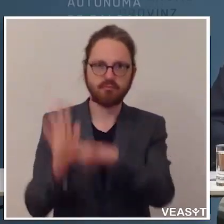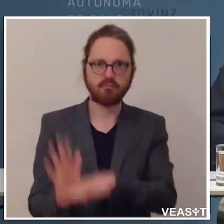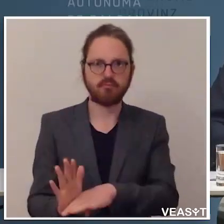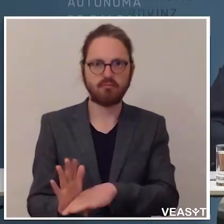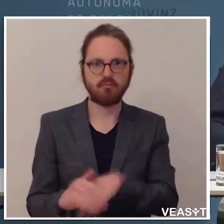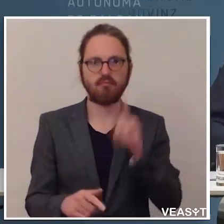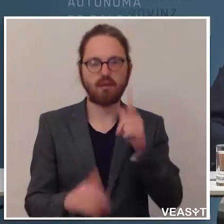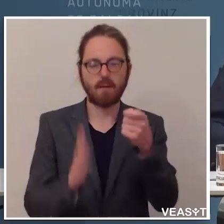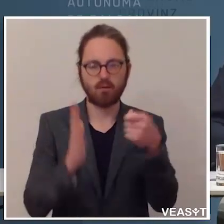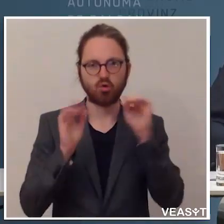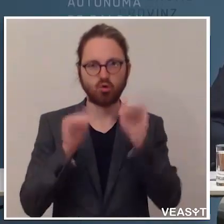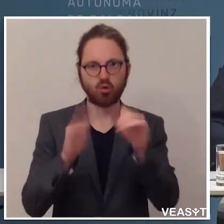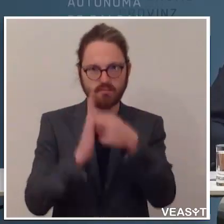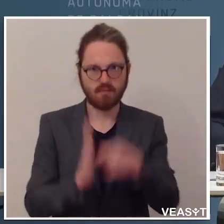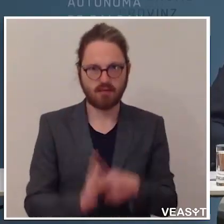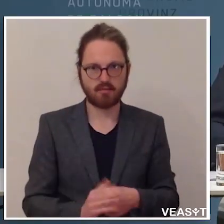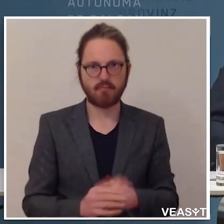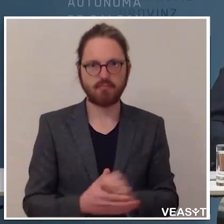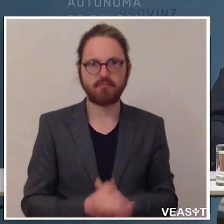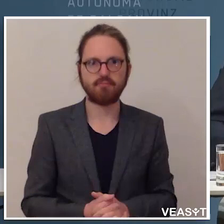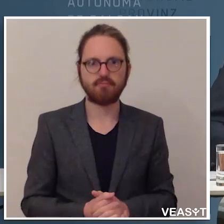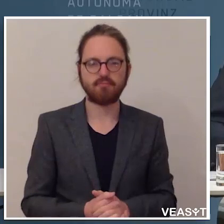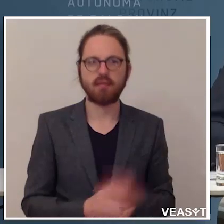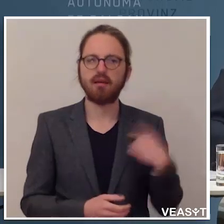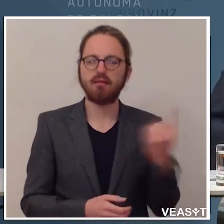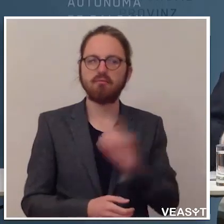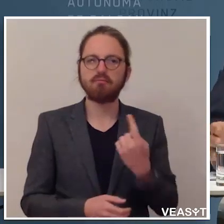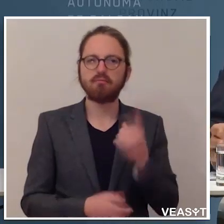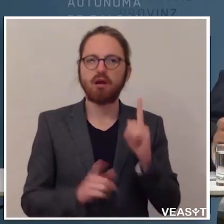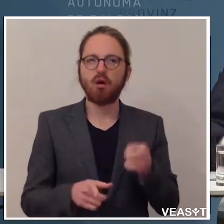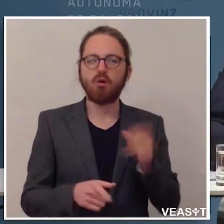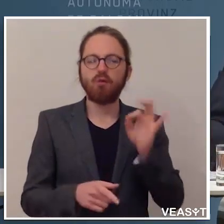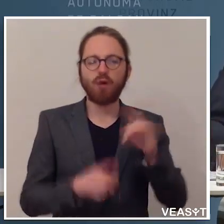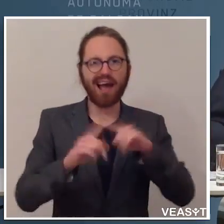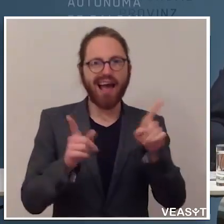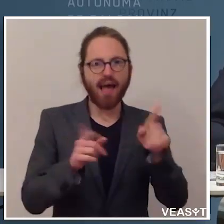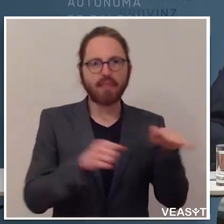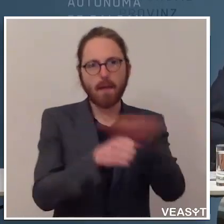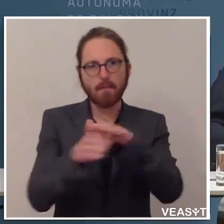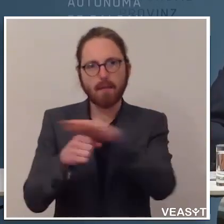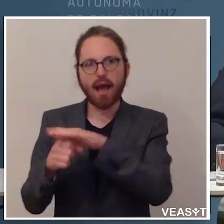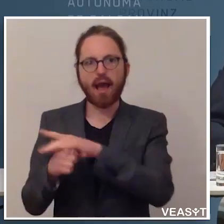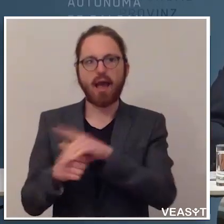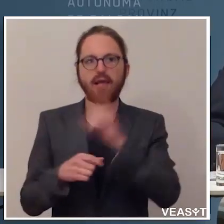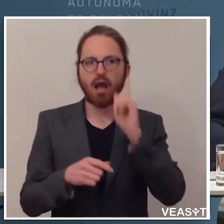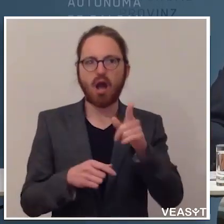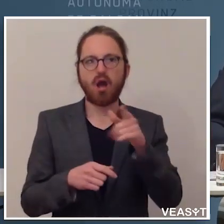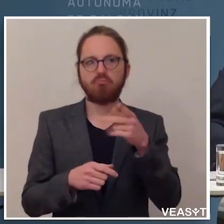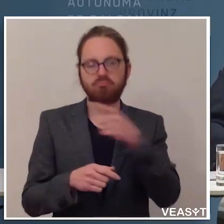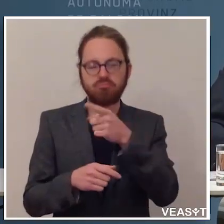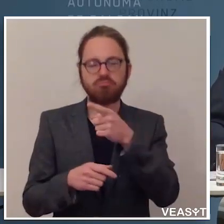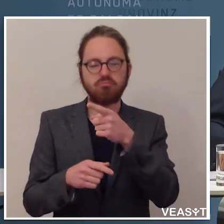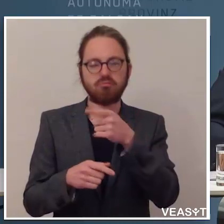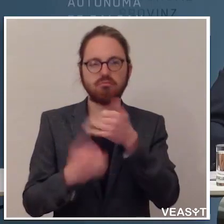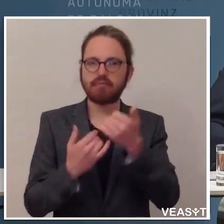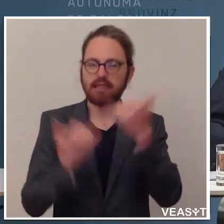Einhaltung spezifischer Vorschriften. Wir haben für die anderen Bereiche hingegen die Verweise auf die geltenden Bestimmungen, wie